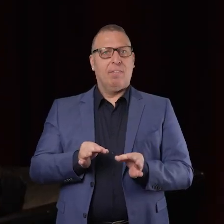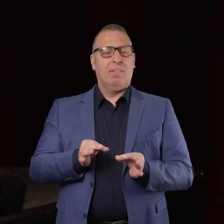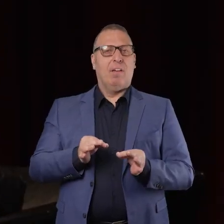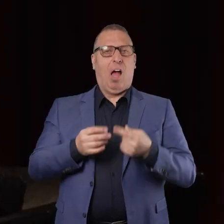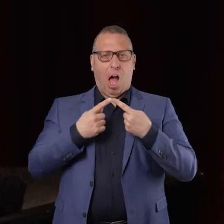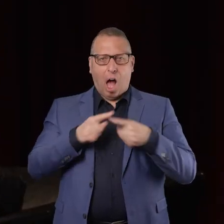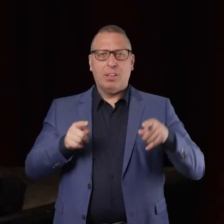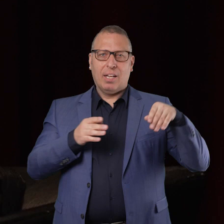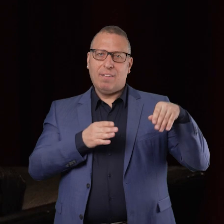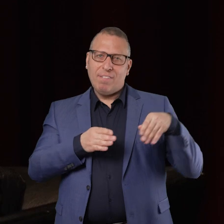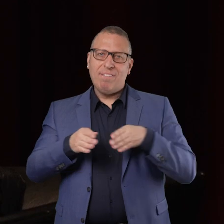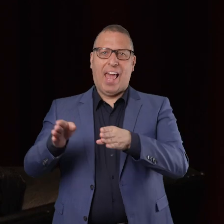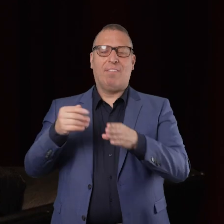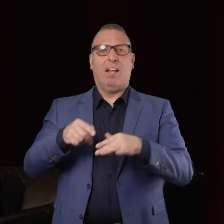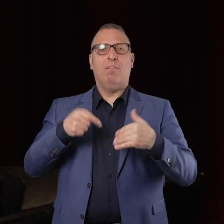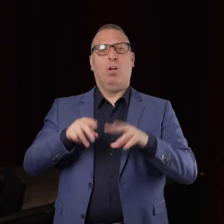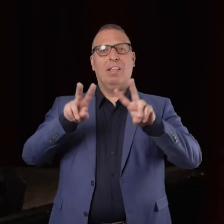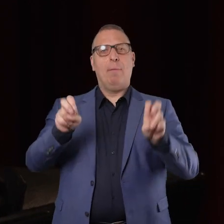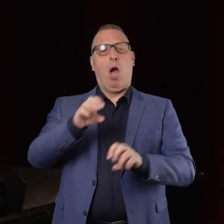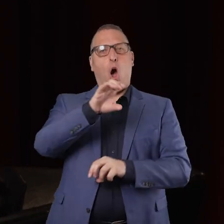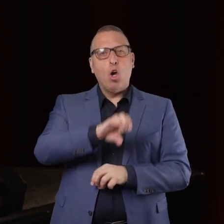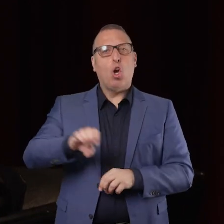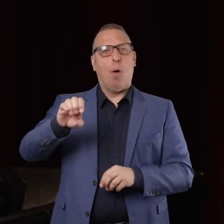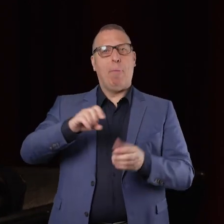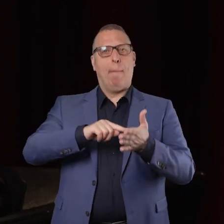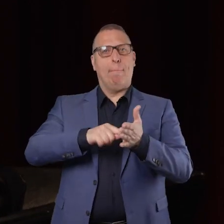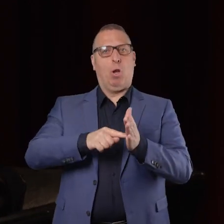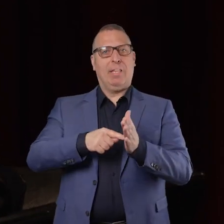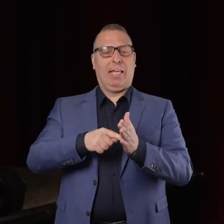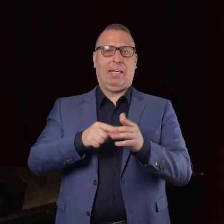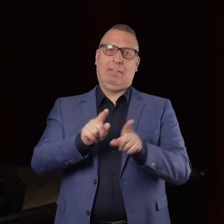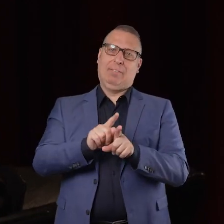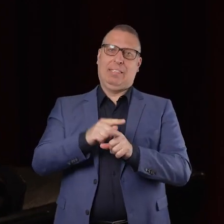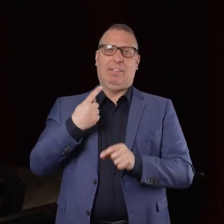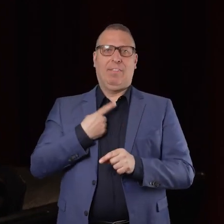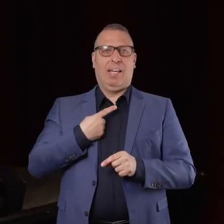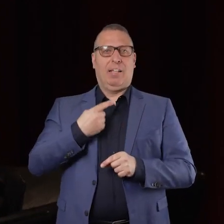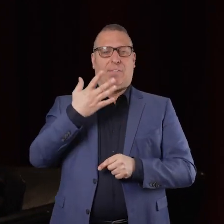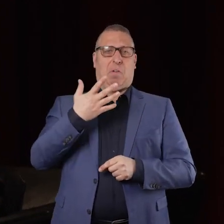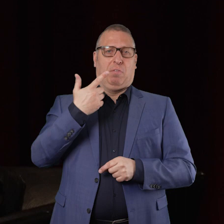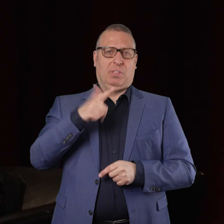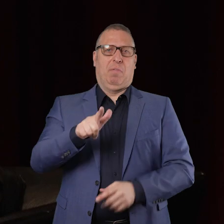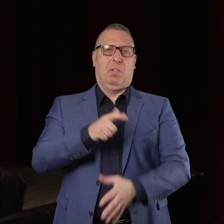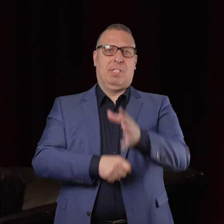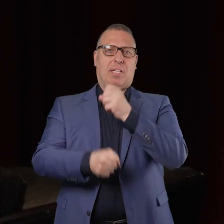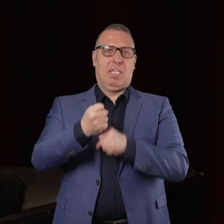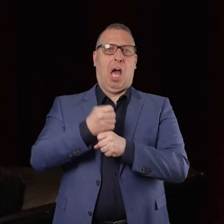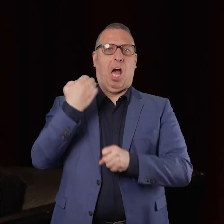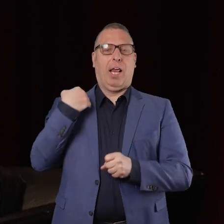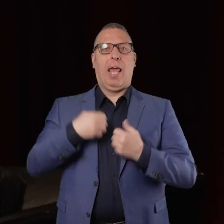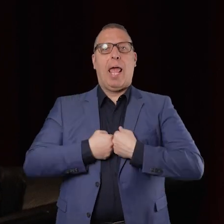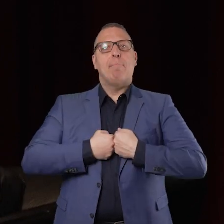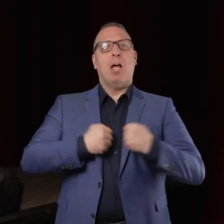tatsächlich ein bisschen einen anderen Weg eingeschlagen, wenn es um die Europapolitik geht. Wir haben uns sozusagen vor mehr als 25